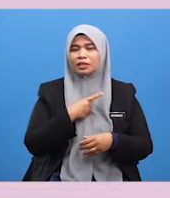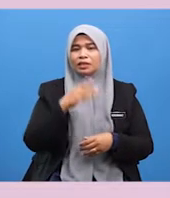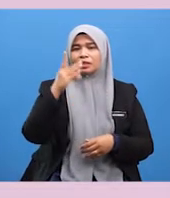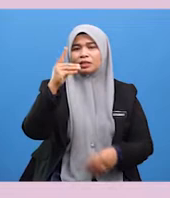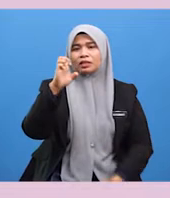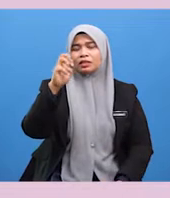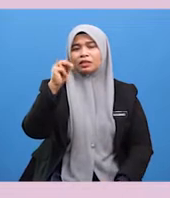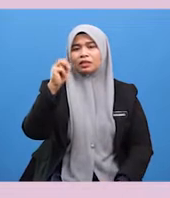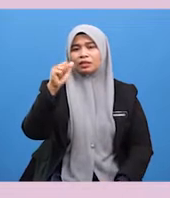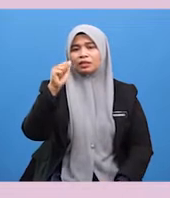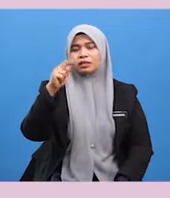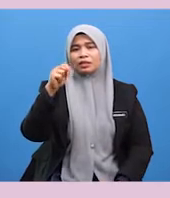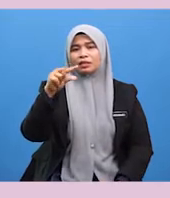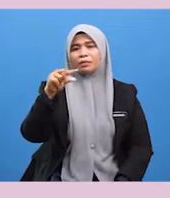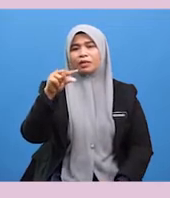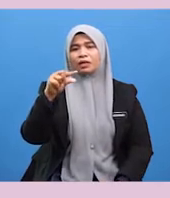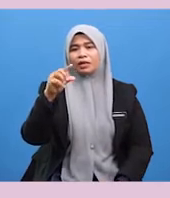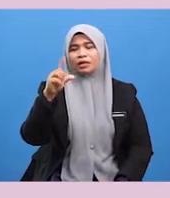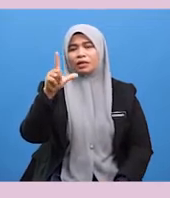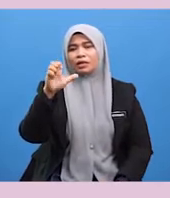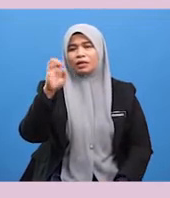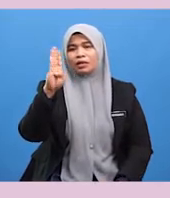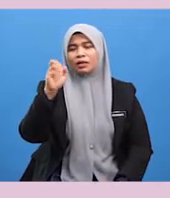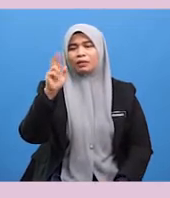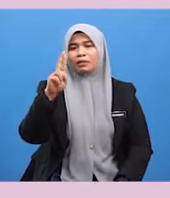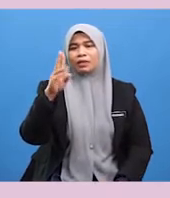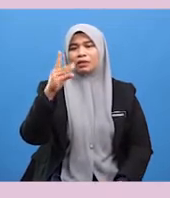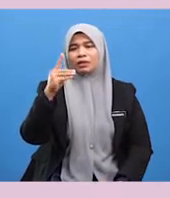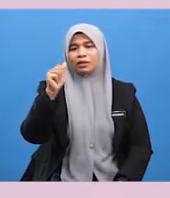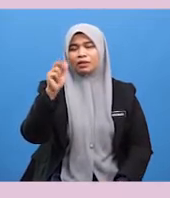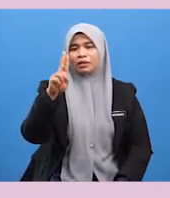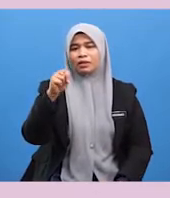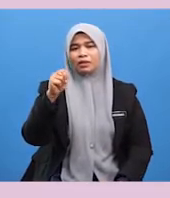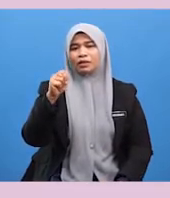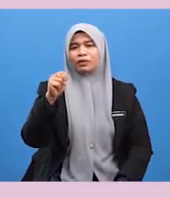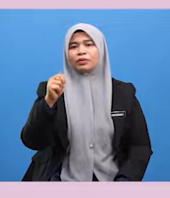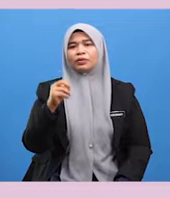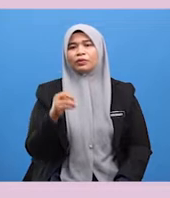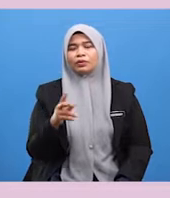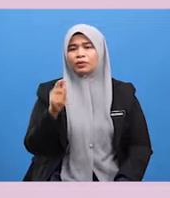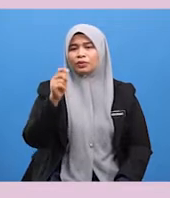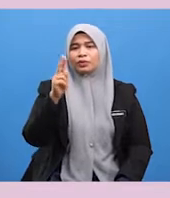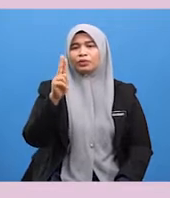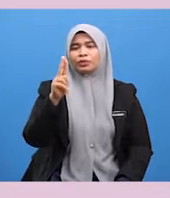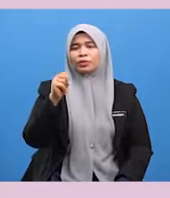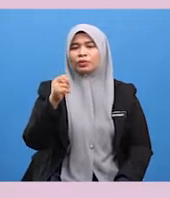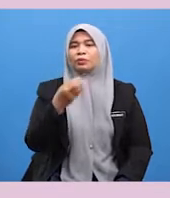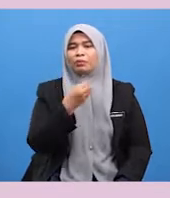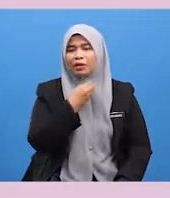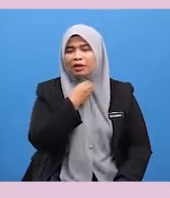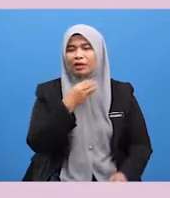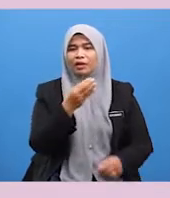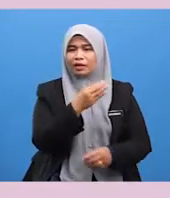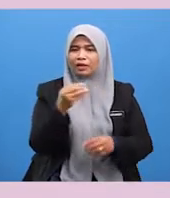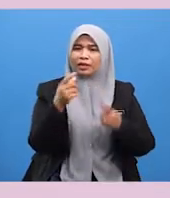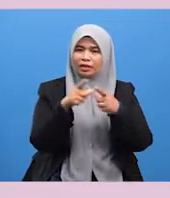Daun, Seri Tribuana, Tun Perak dan Encik Muhammad serta watak-watak lainnya dijadikan